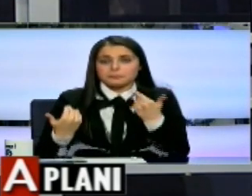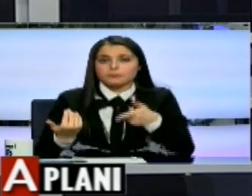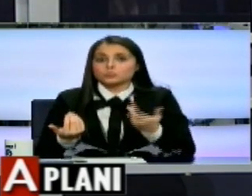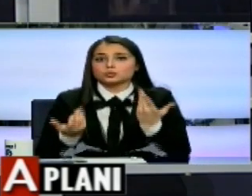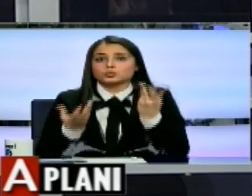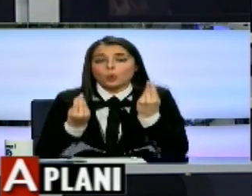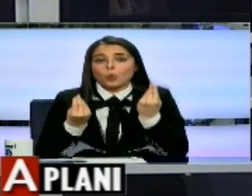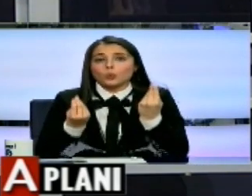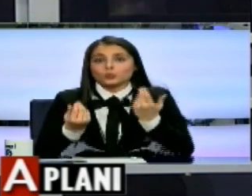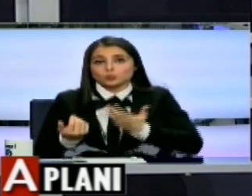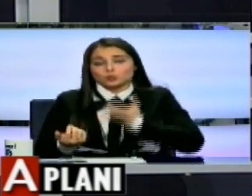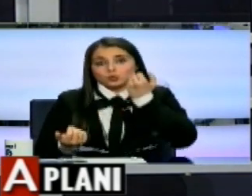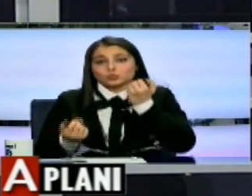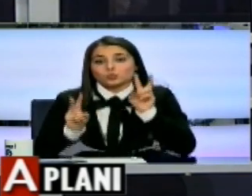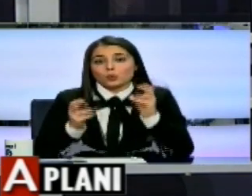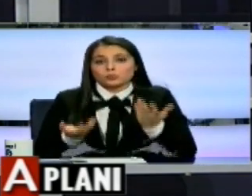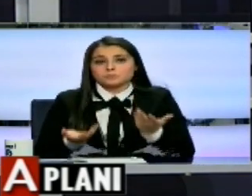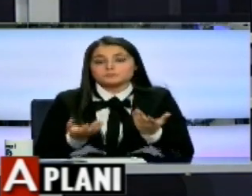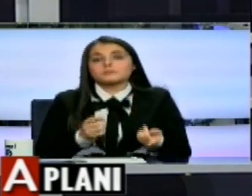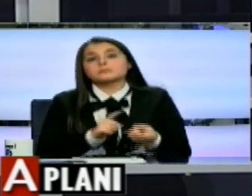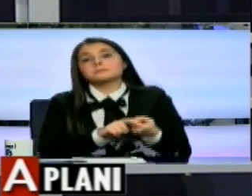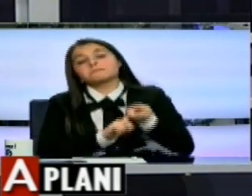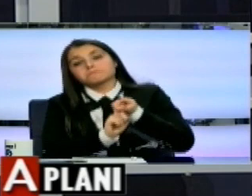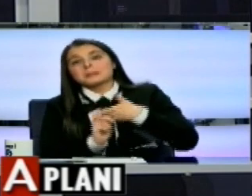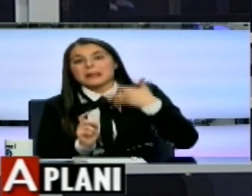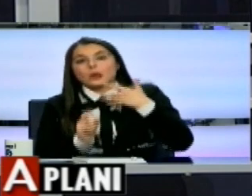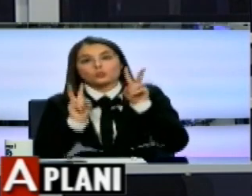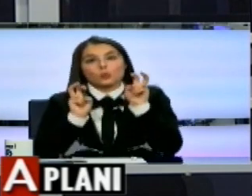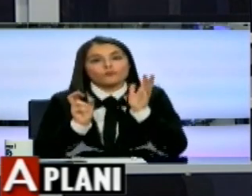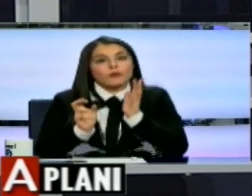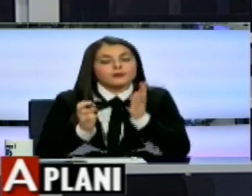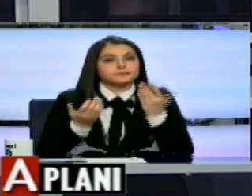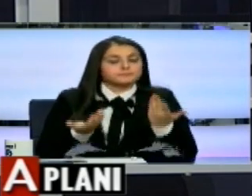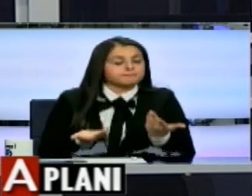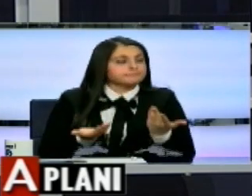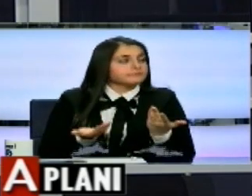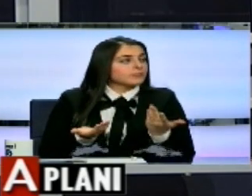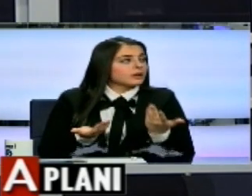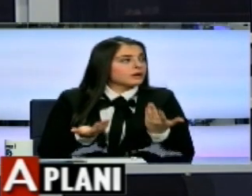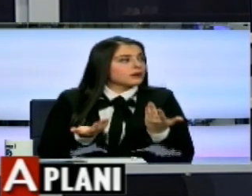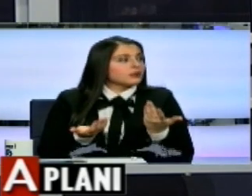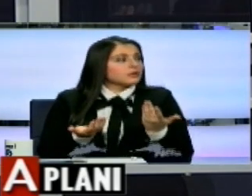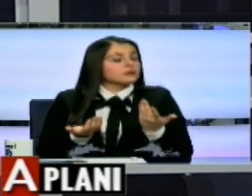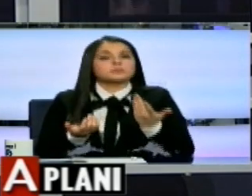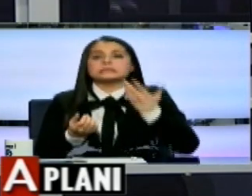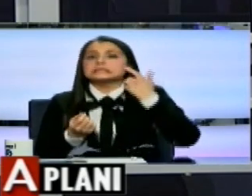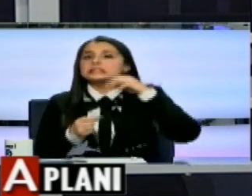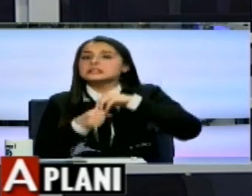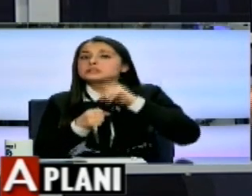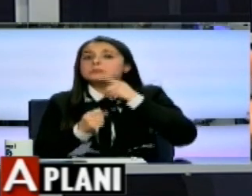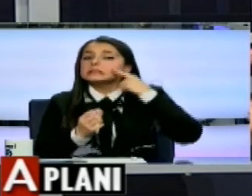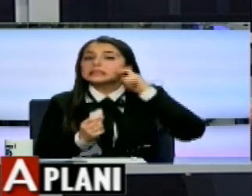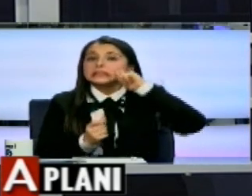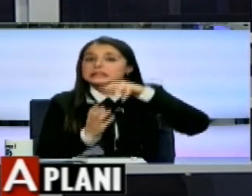çok üzücü bir durum. Diğer merak ettiğim bir konu da Beyza Hanım, maneviyat boyutunda işitme engelliler